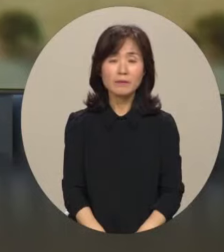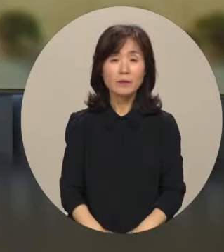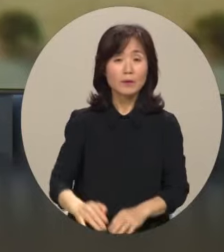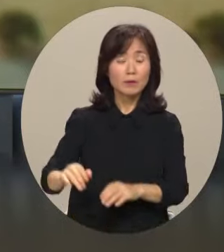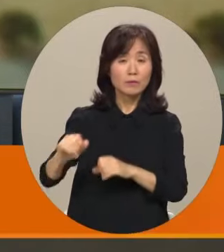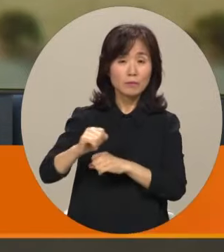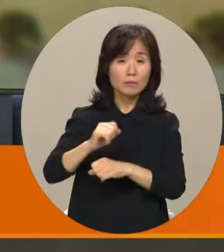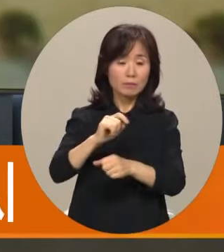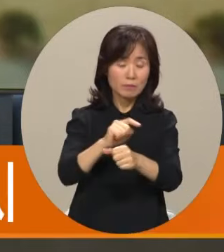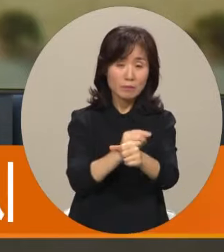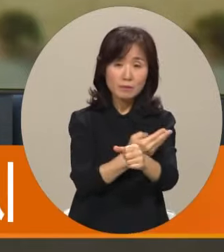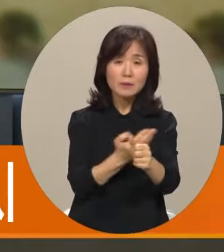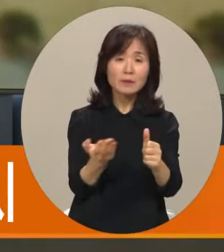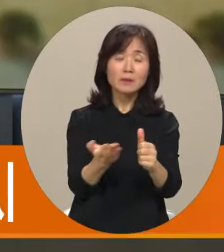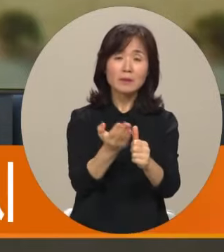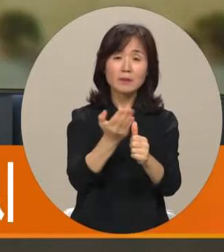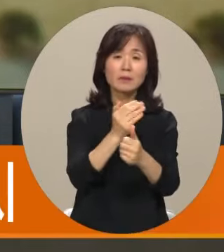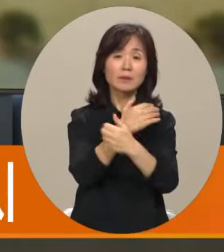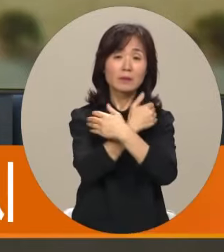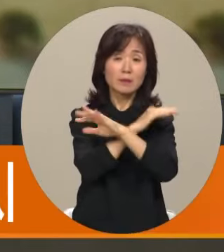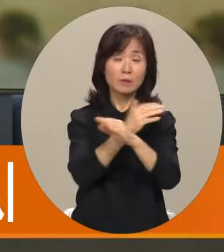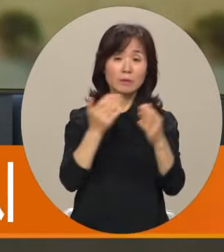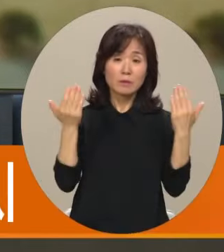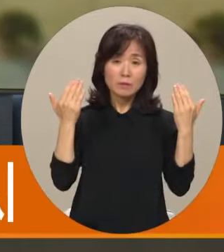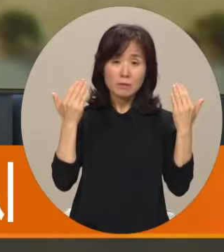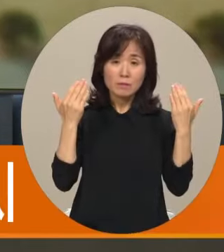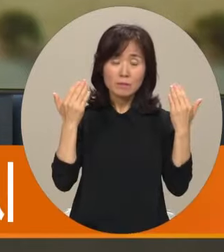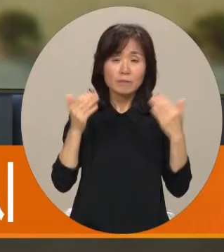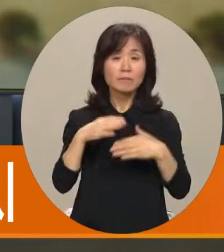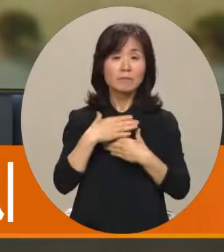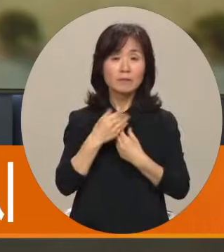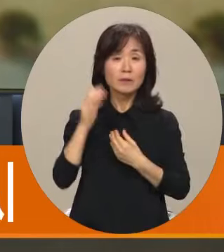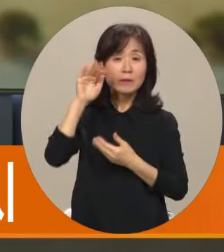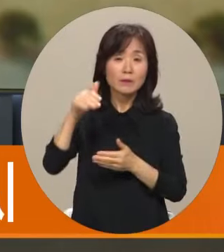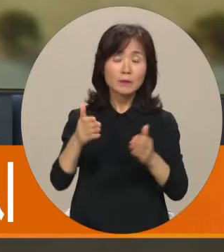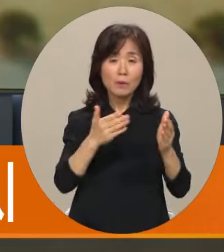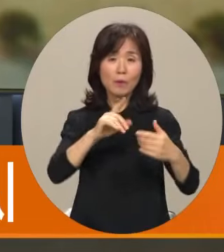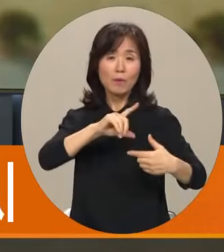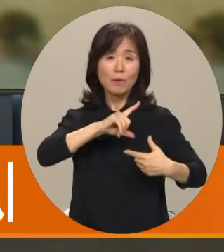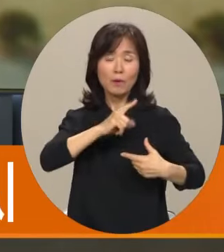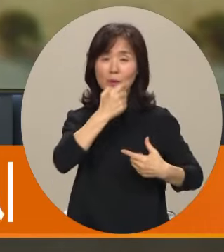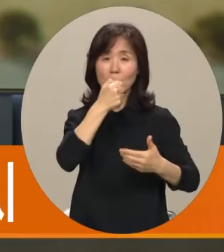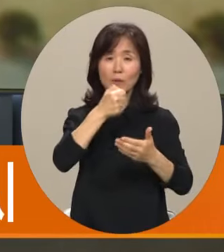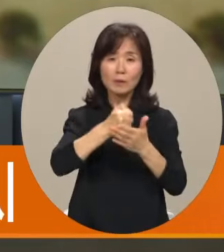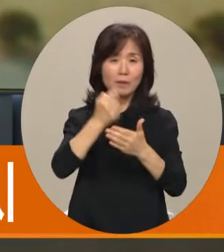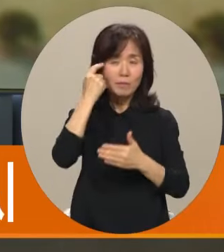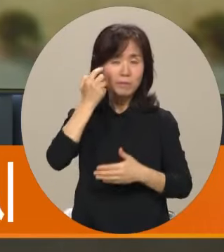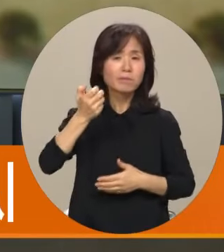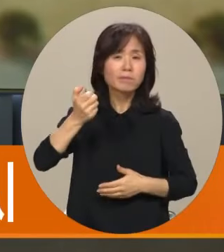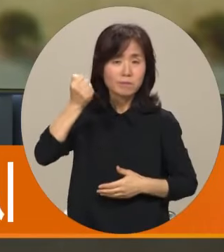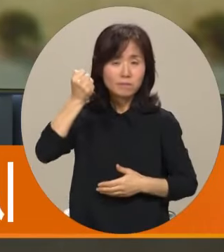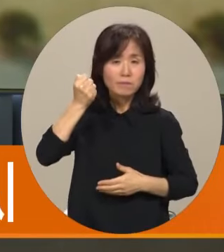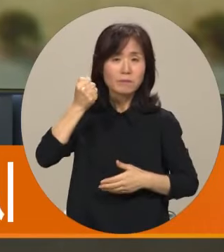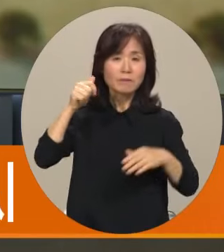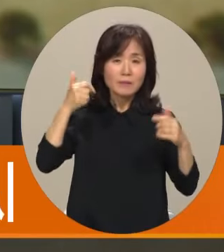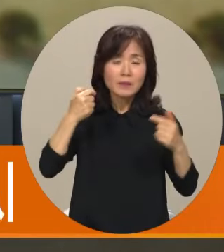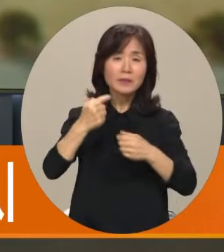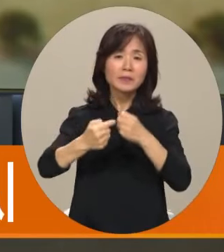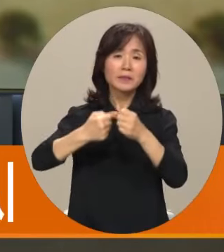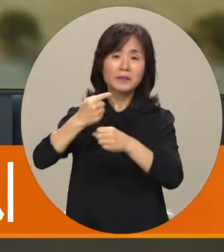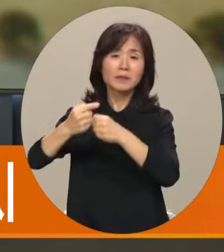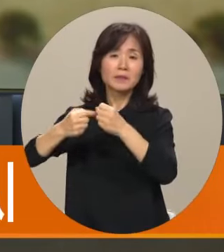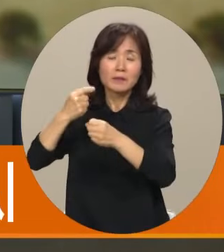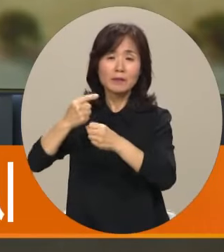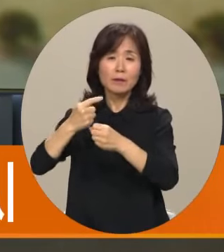군 간부를 양성하는 사관학교는 안정된 진로와 명예가 보장된다는 인식 때문에 해마다 입시에서 높은